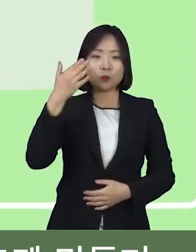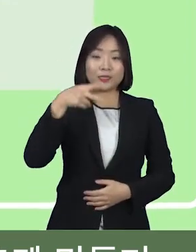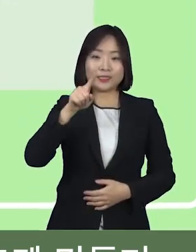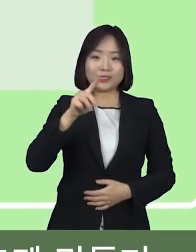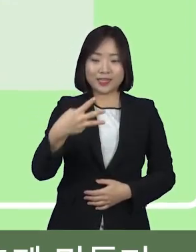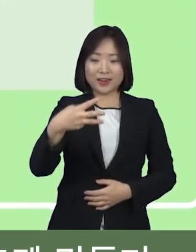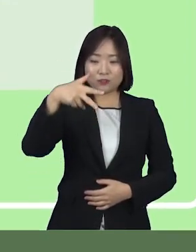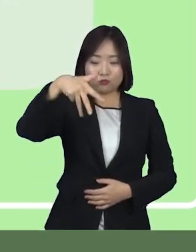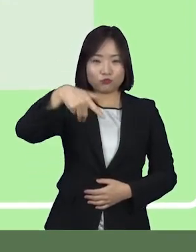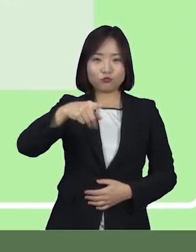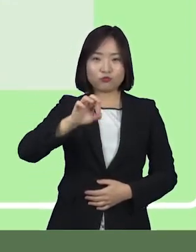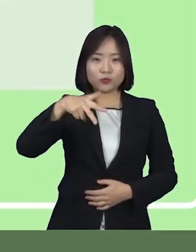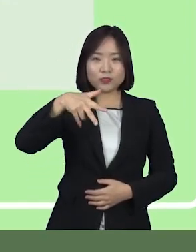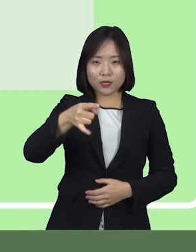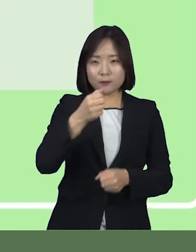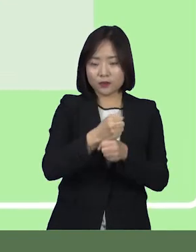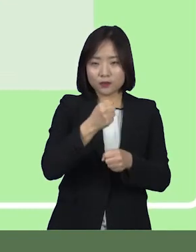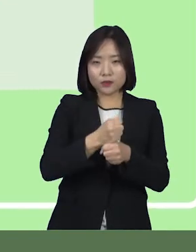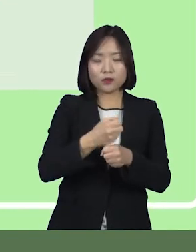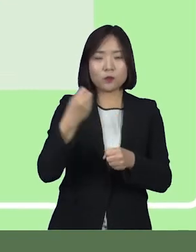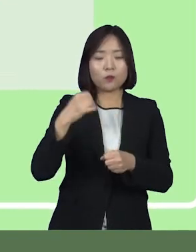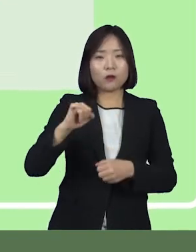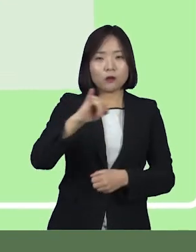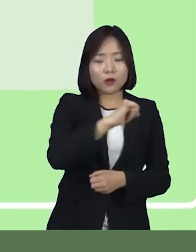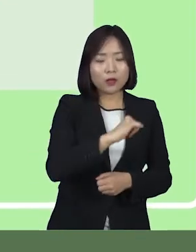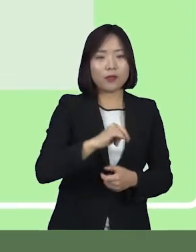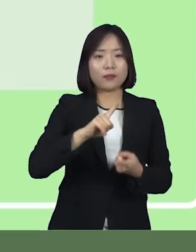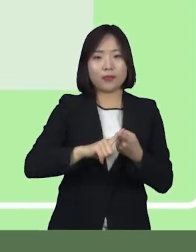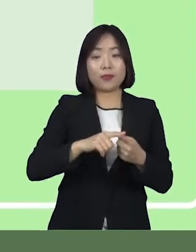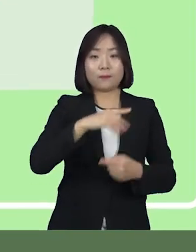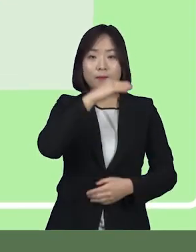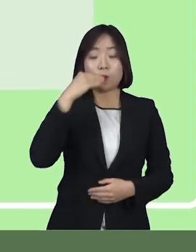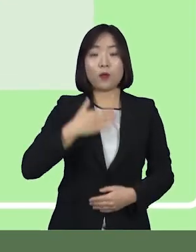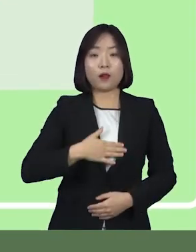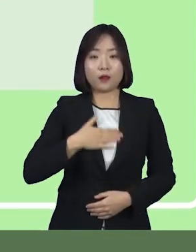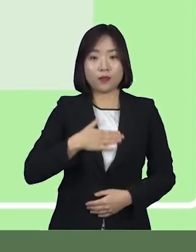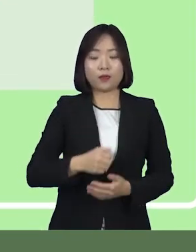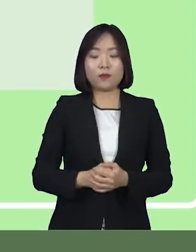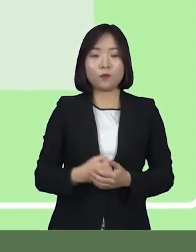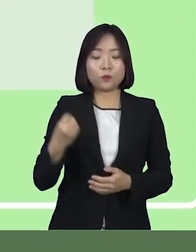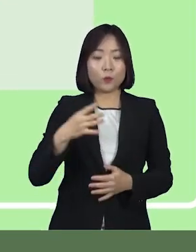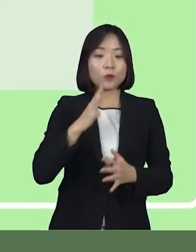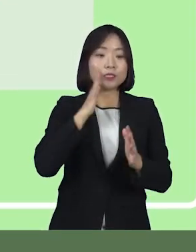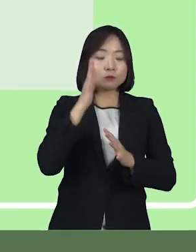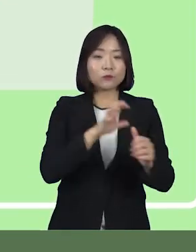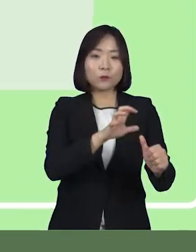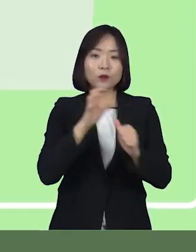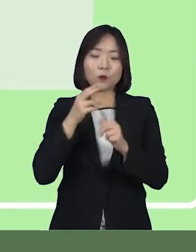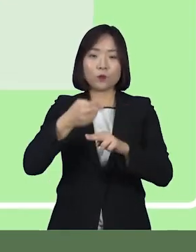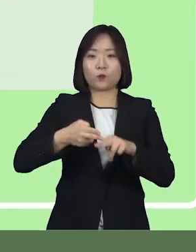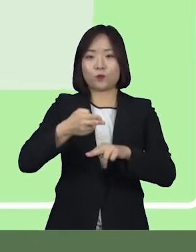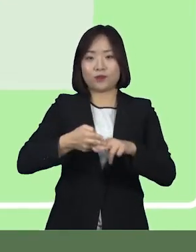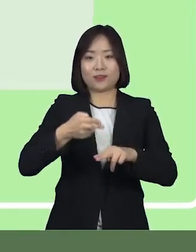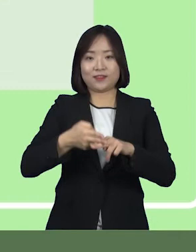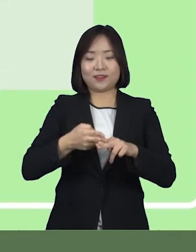만들기, 텃밭병 해충 바로 알기, 텃밭 식물을 이용한 요리 실습